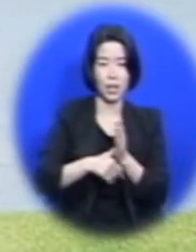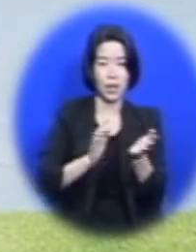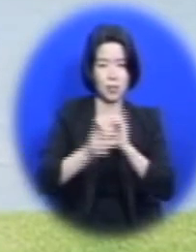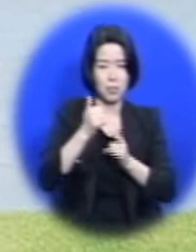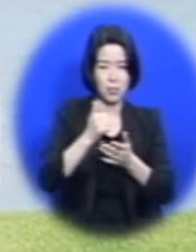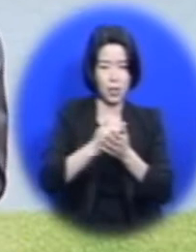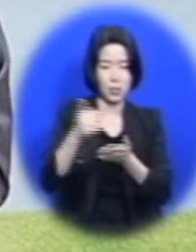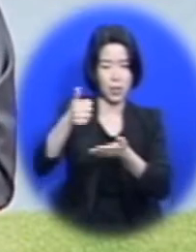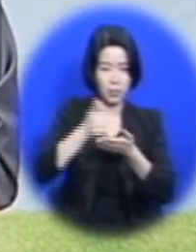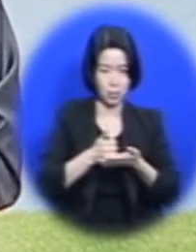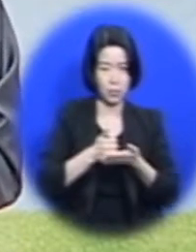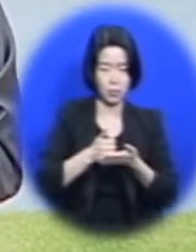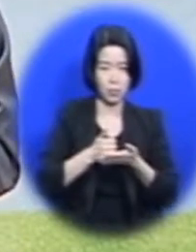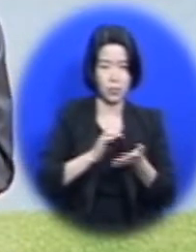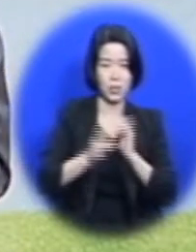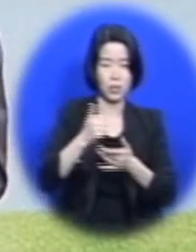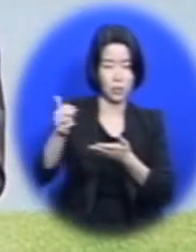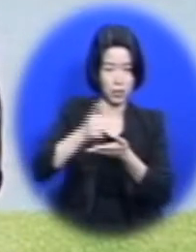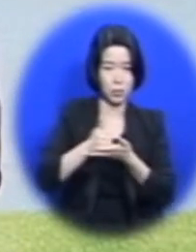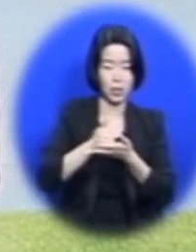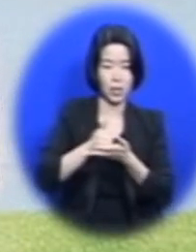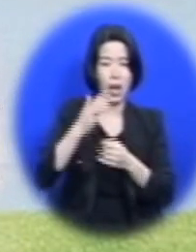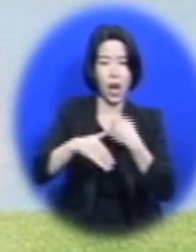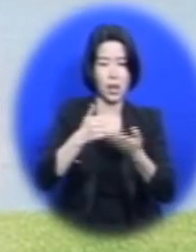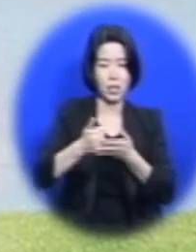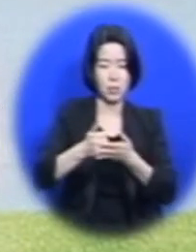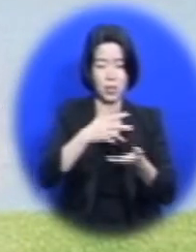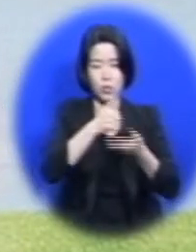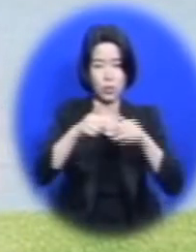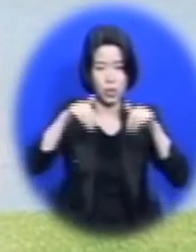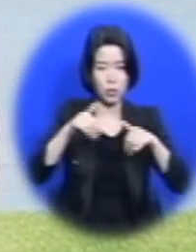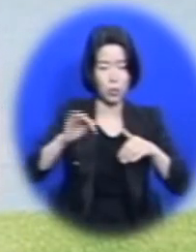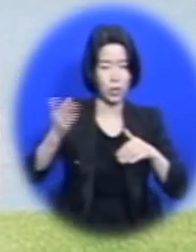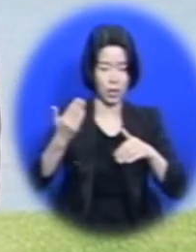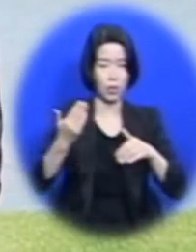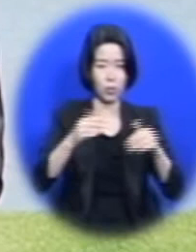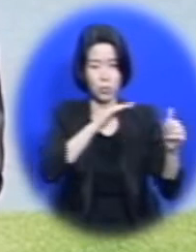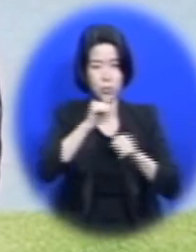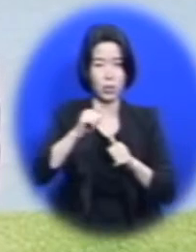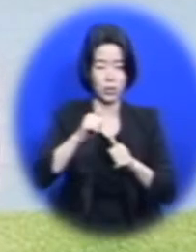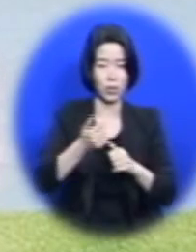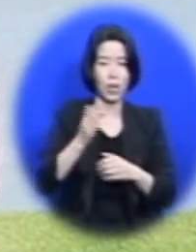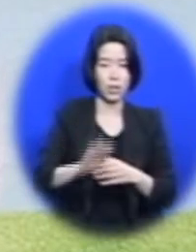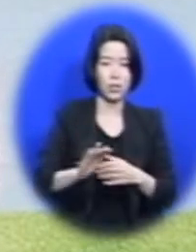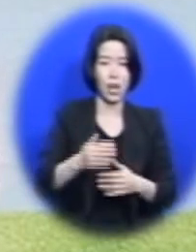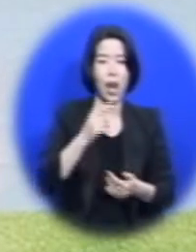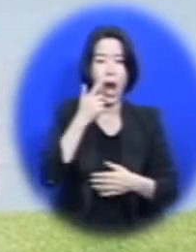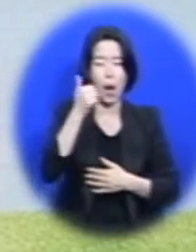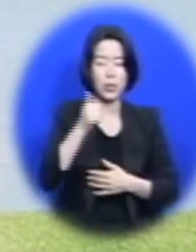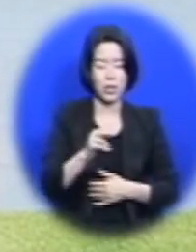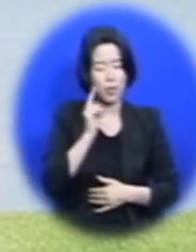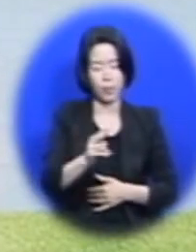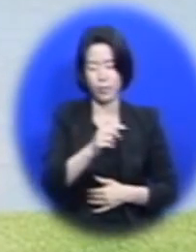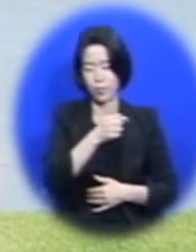그리고 하나님께서 이 쉐퍼를 주의 종이 되라고 부르십니다. 전적으로 하나님의 일을 하라고. 그러나 아버지가 너무나 반대를